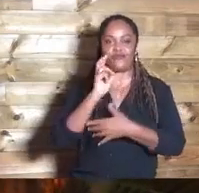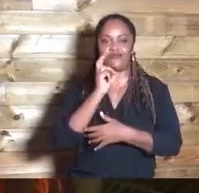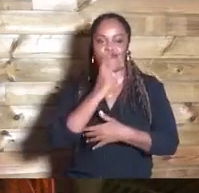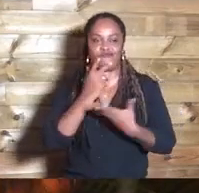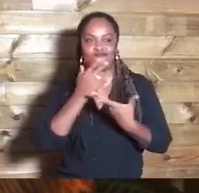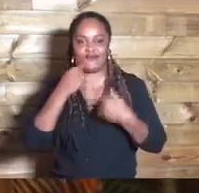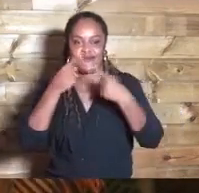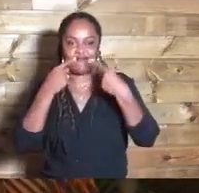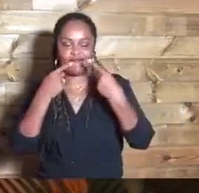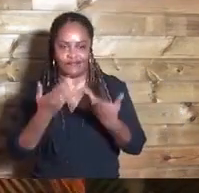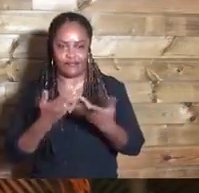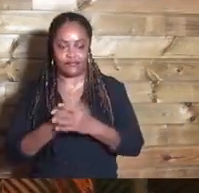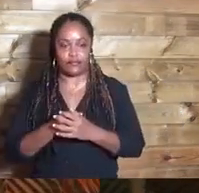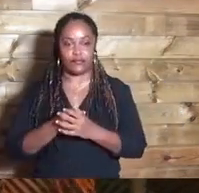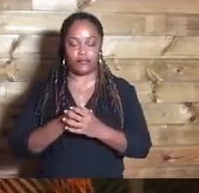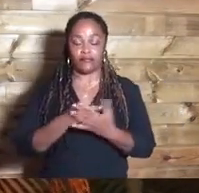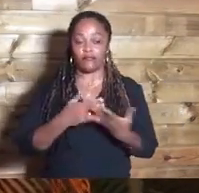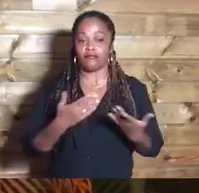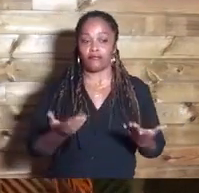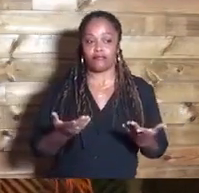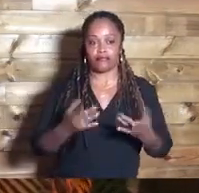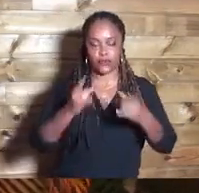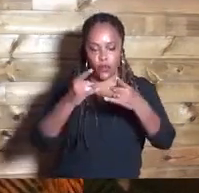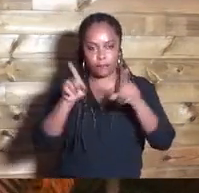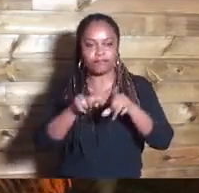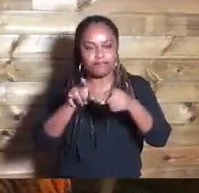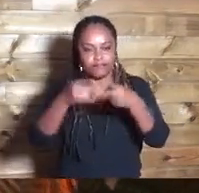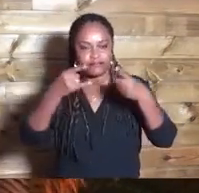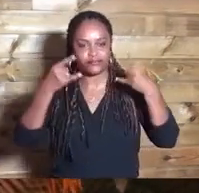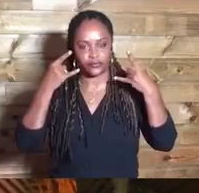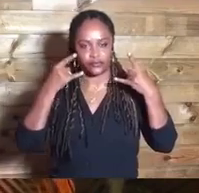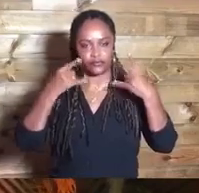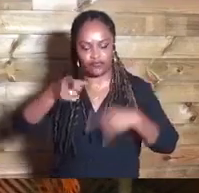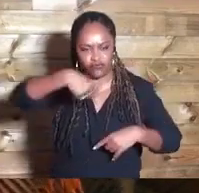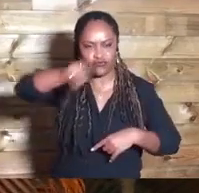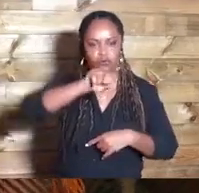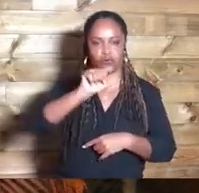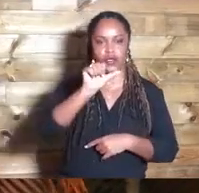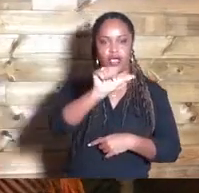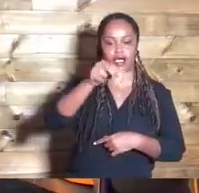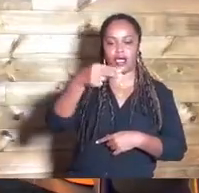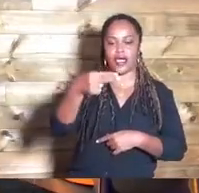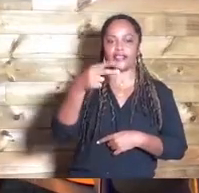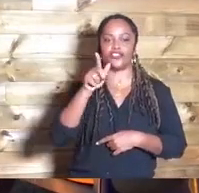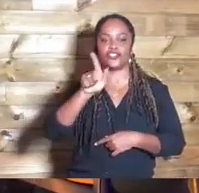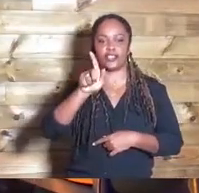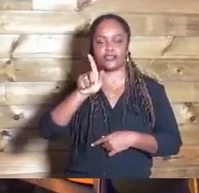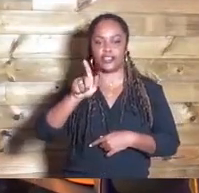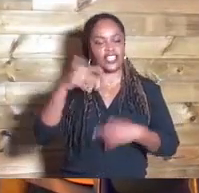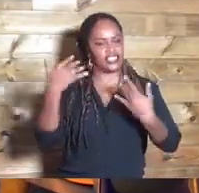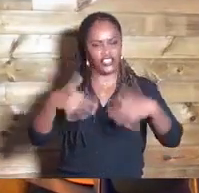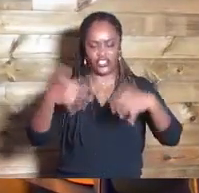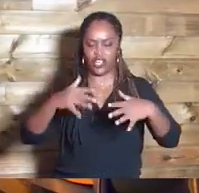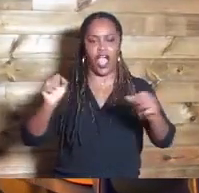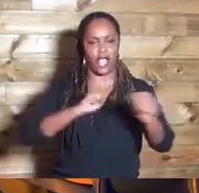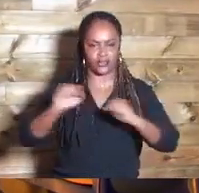pointe tout doucement à nouveau son nez. Nous, l'ANG, étions déjà actifs durant les